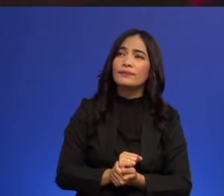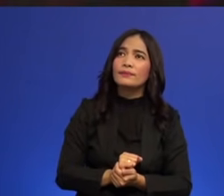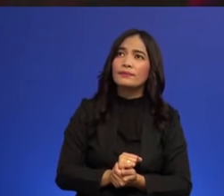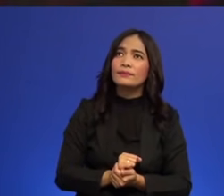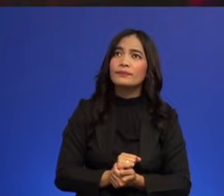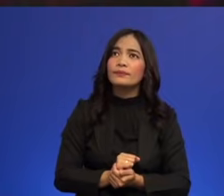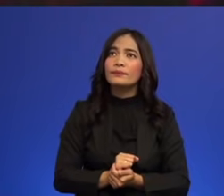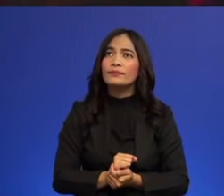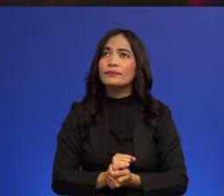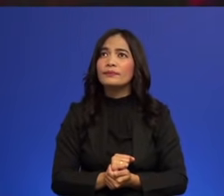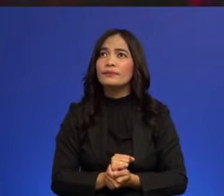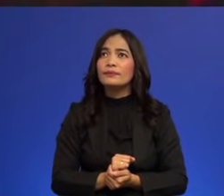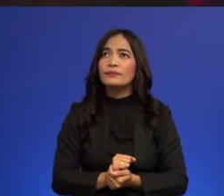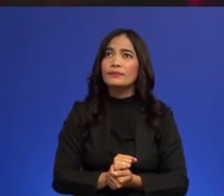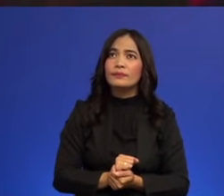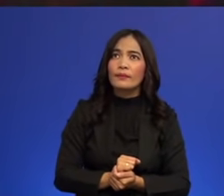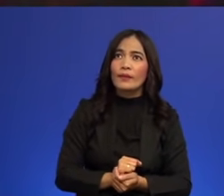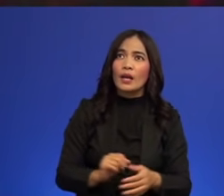keabadian.